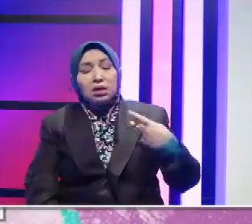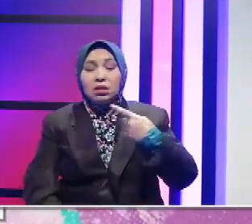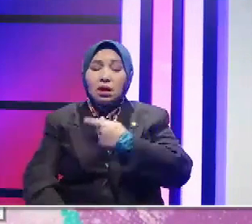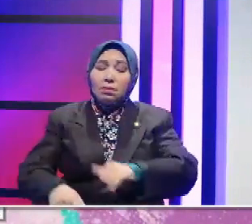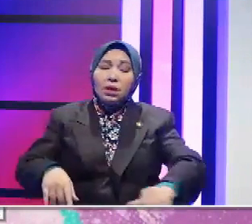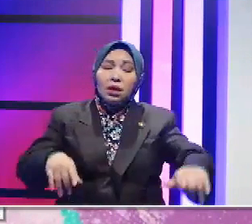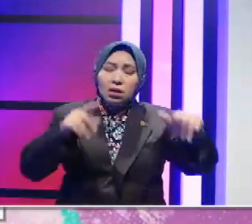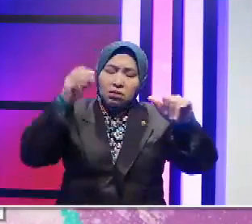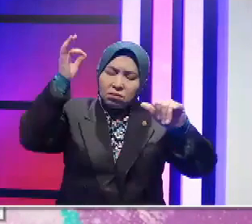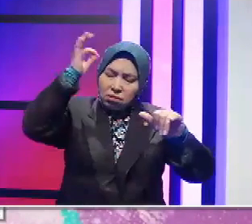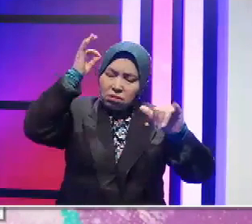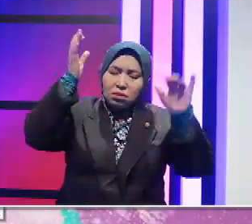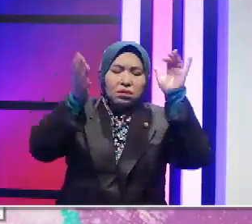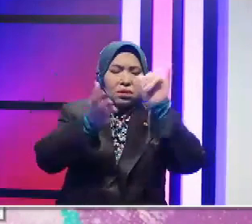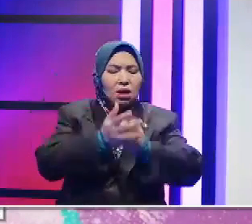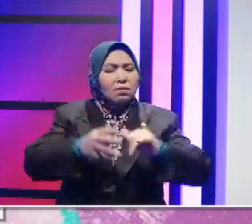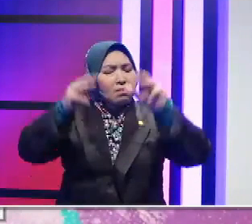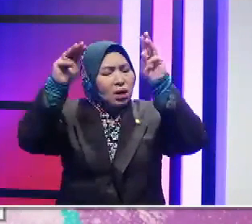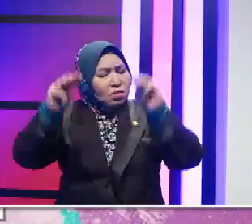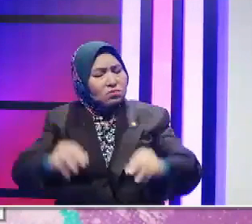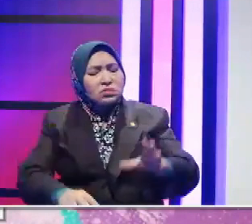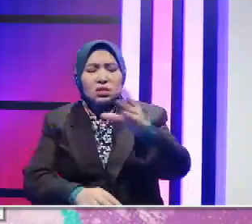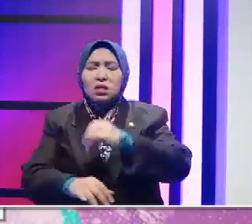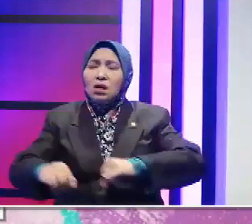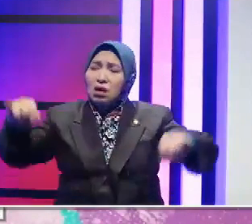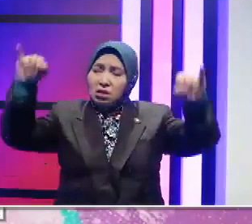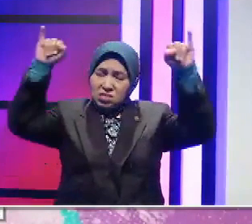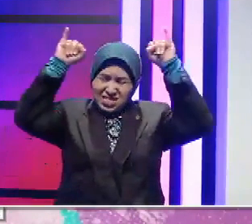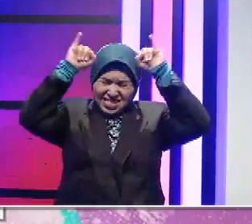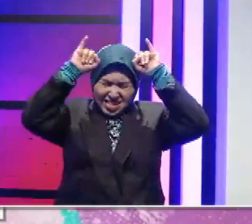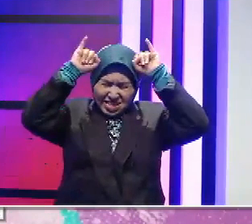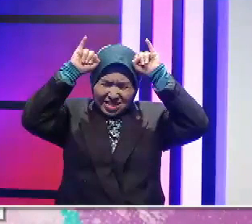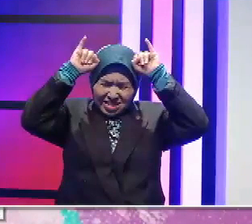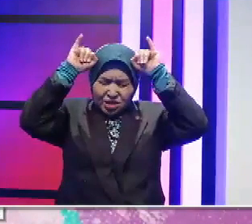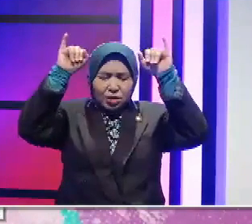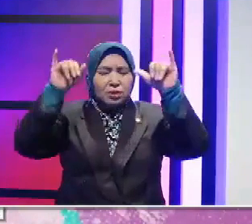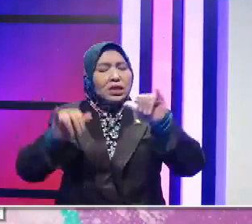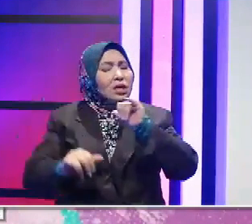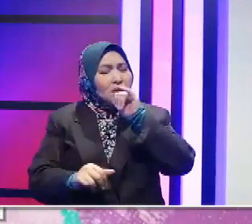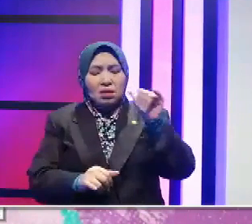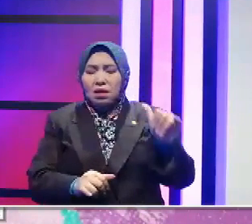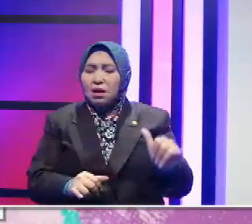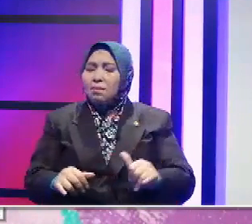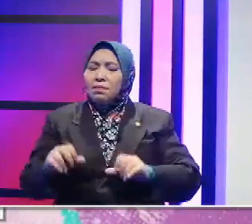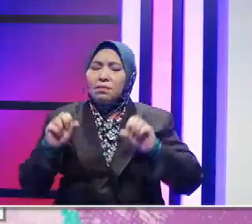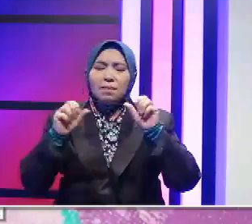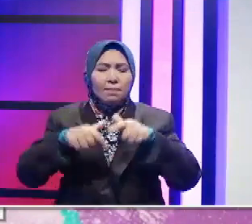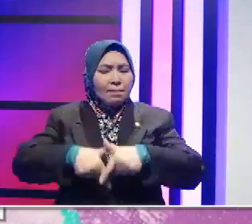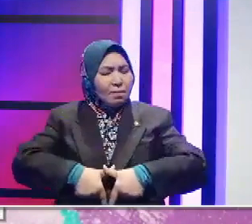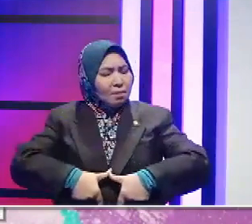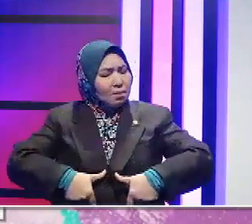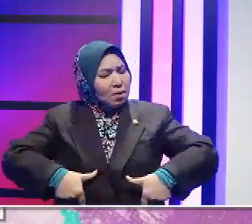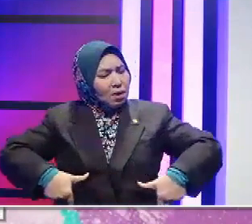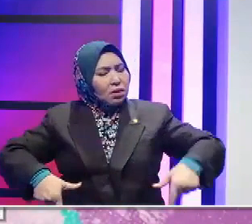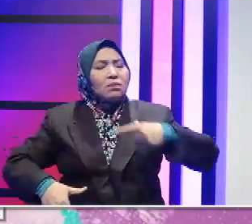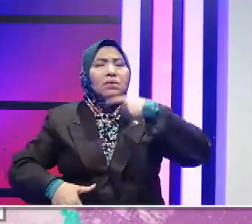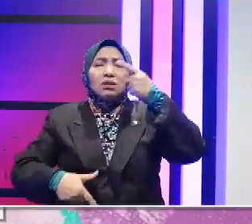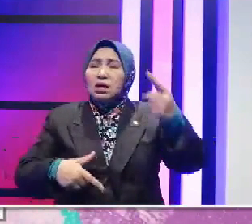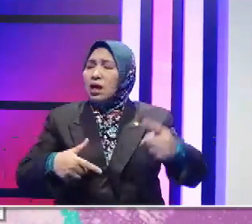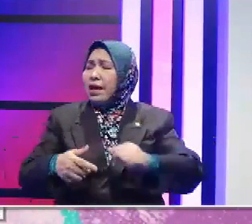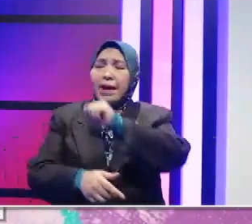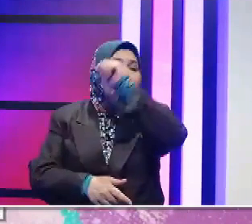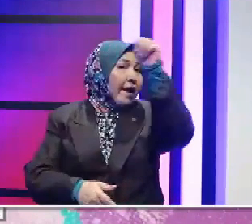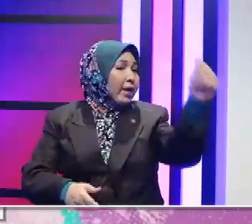أن لن تقول الإنس والجن